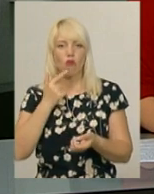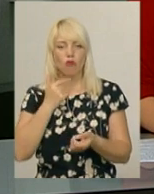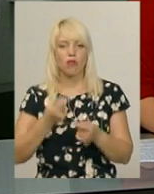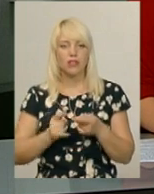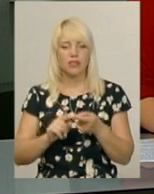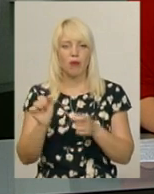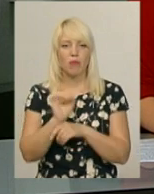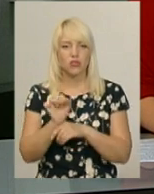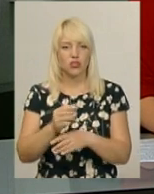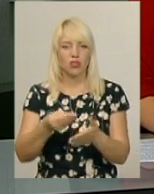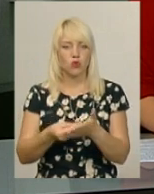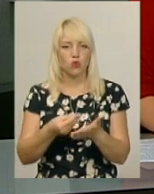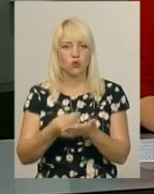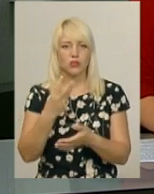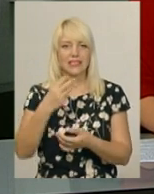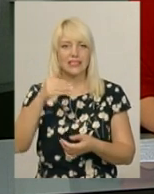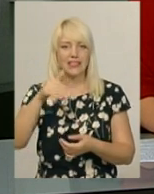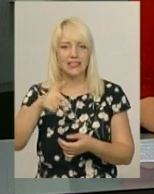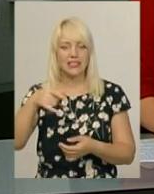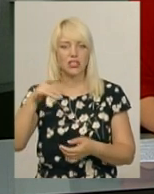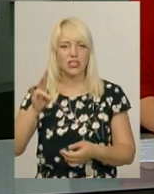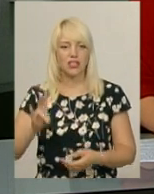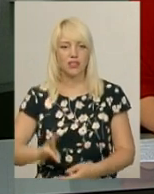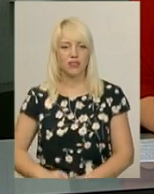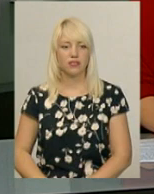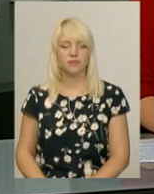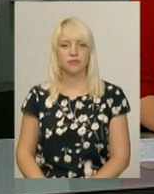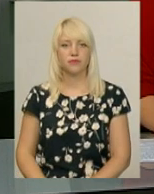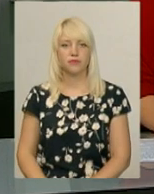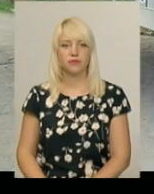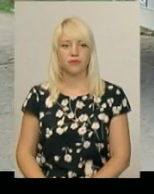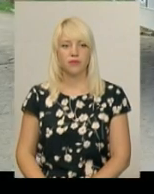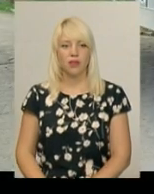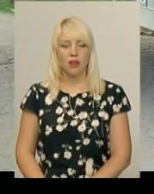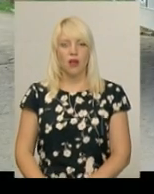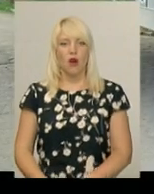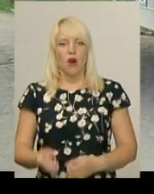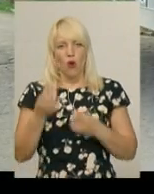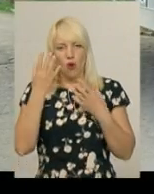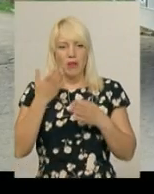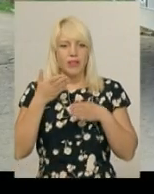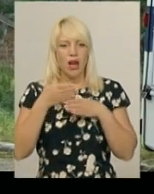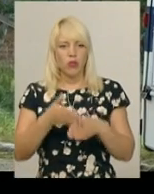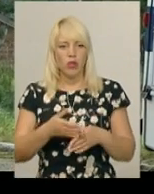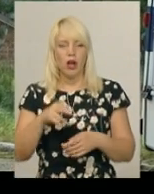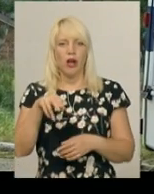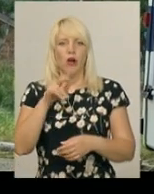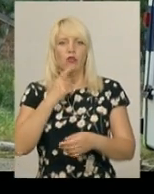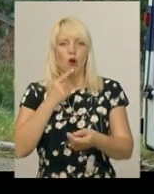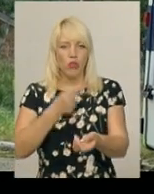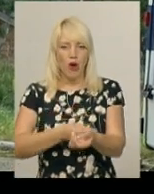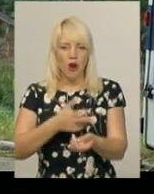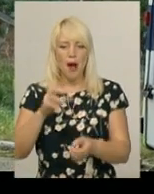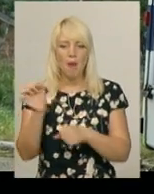Коштує машина майже 300 тисяч гривень. Подробиці у сюжеті Ірини Аріон. Гуманітарну допомогу доноромобіль отримала